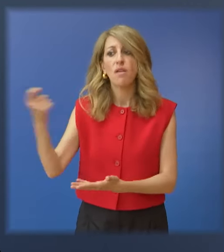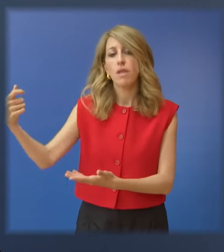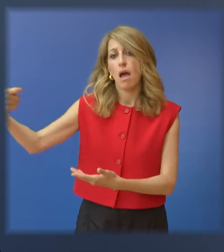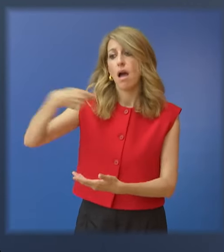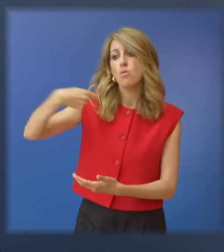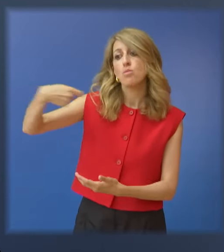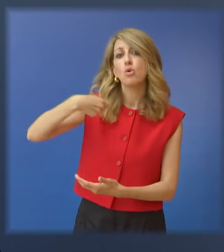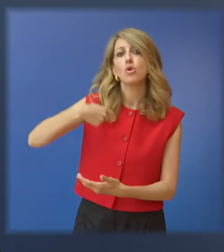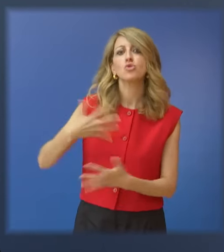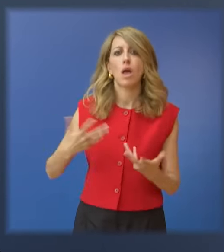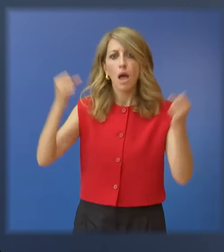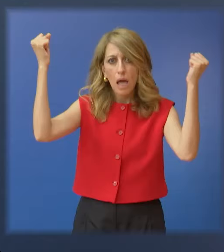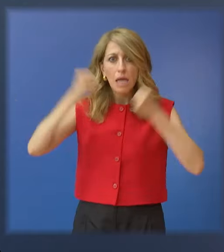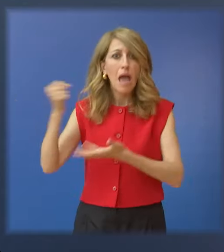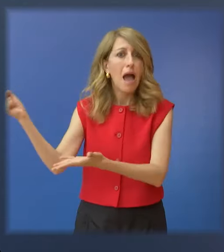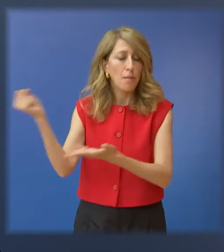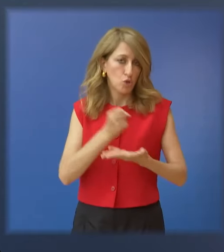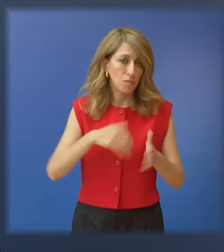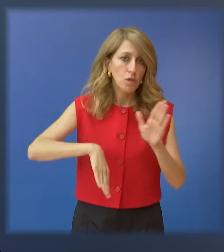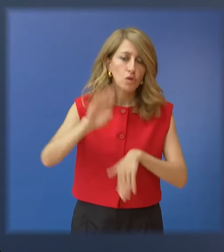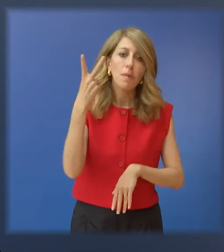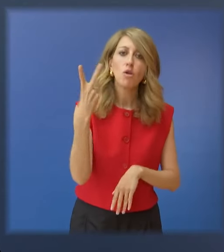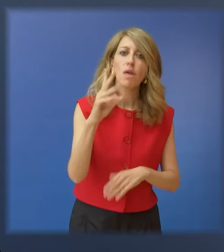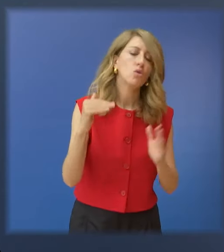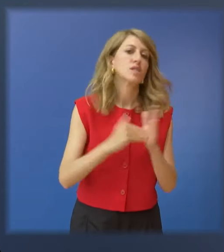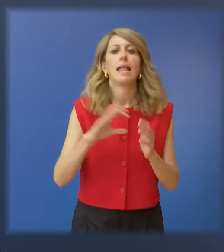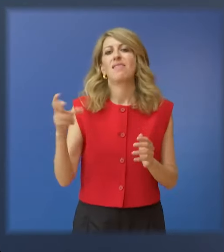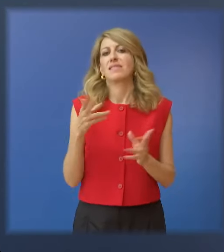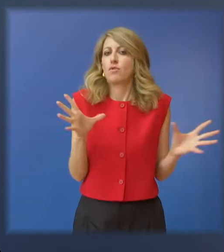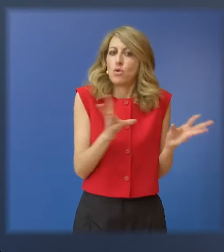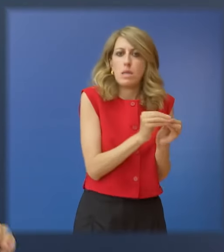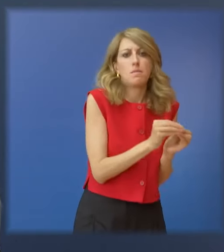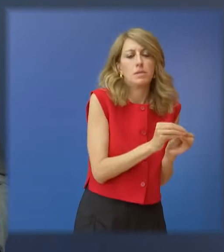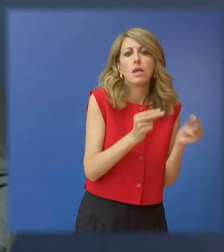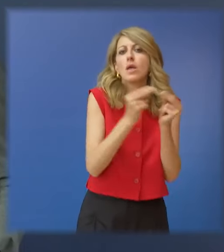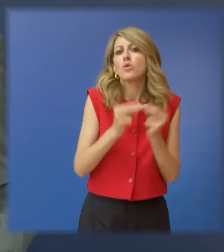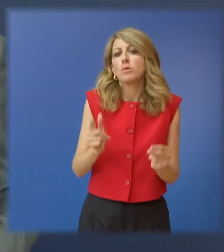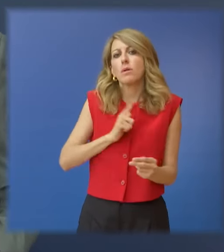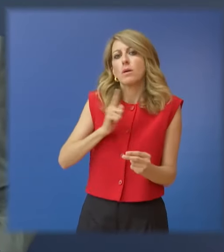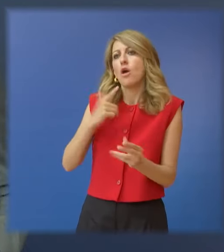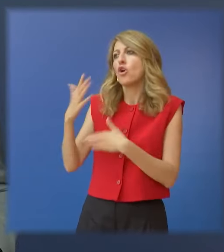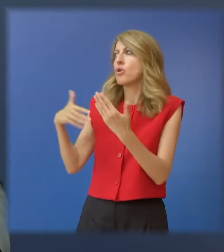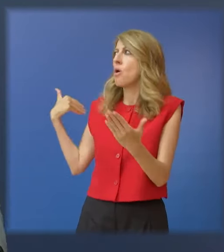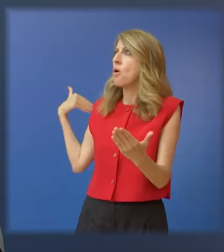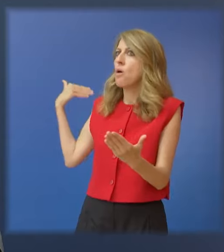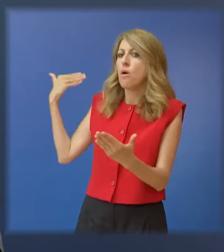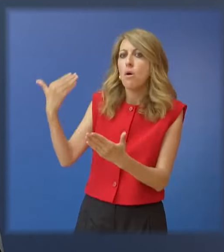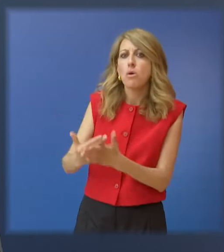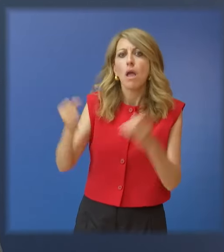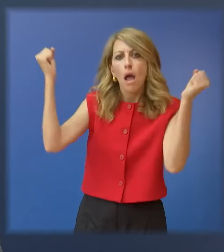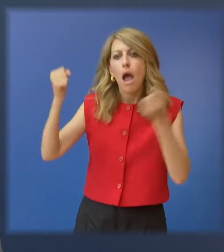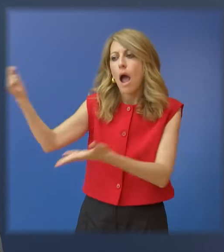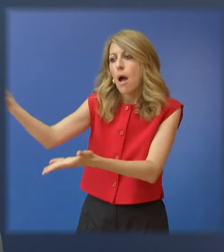συνολική αποζημίωση ξεπερνά τις 200.000€ και για τους δύο και δεν έχουν πάρει τόσα χρόνια ούτε 1€ πώς κρίνεται το συγκεκριμένο